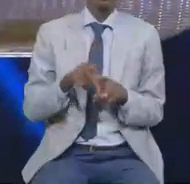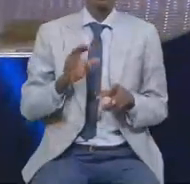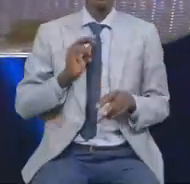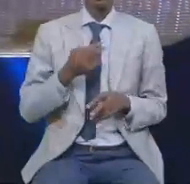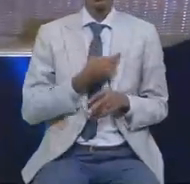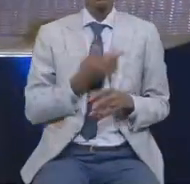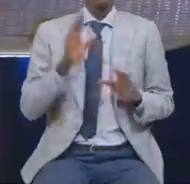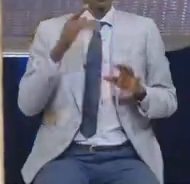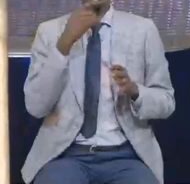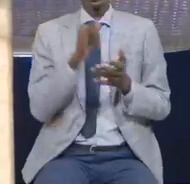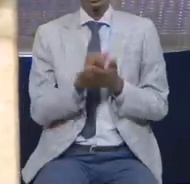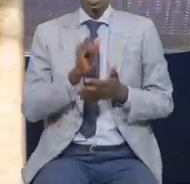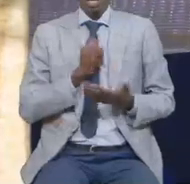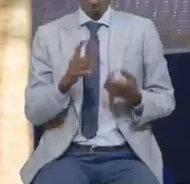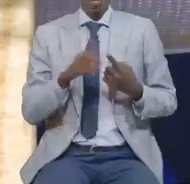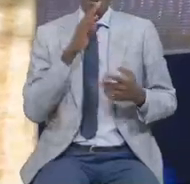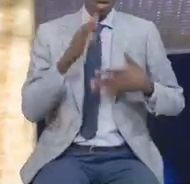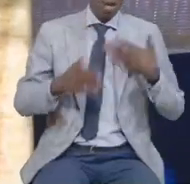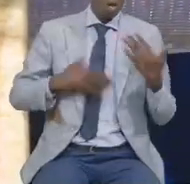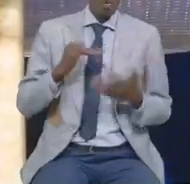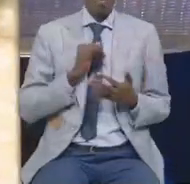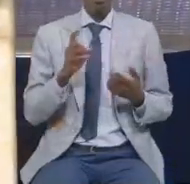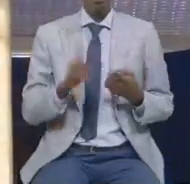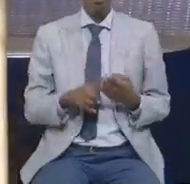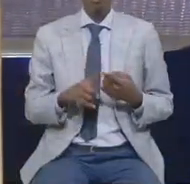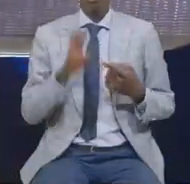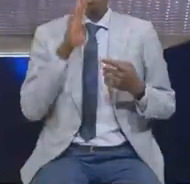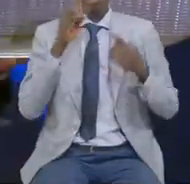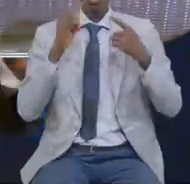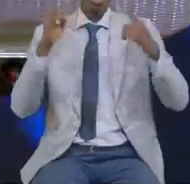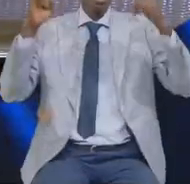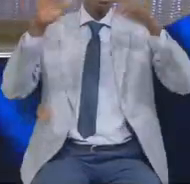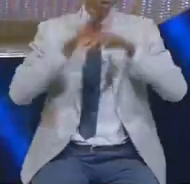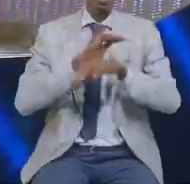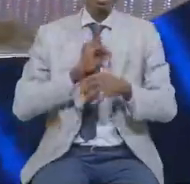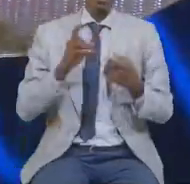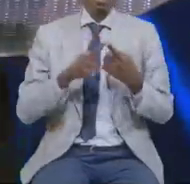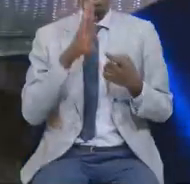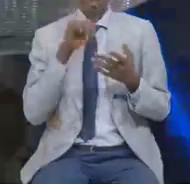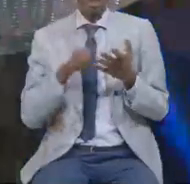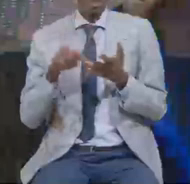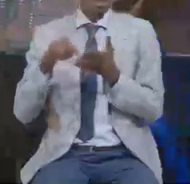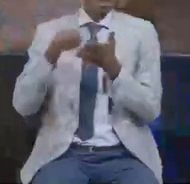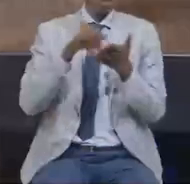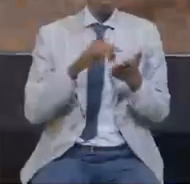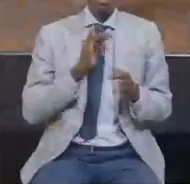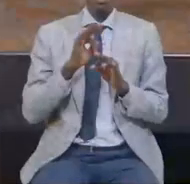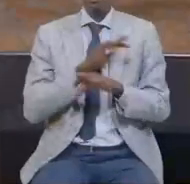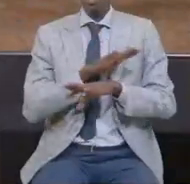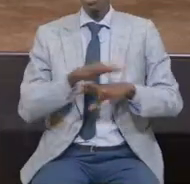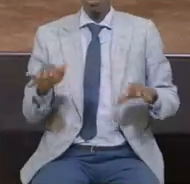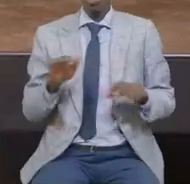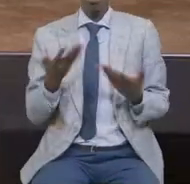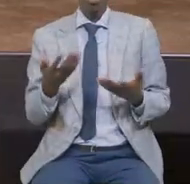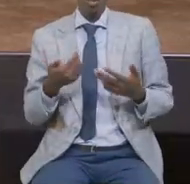être heureux, je veux être joyeux, je veux réussir, je veux être ceci, cela. Si je ne compromets pas avec eux,